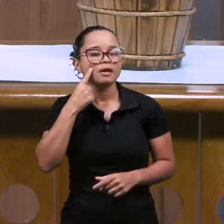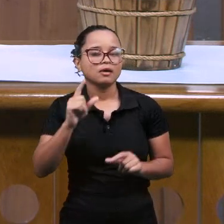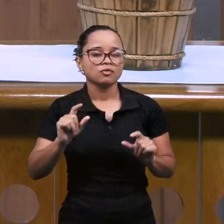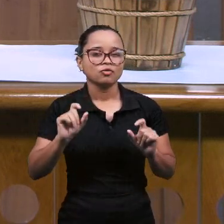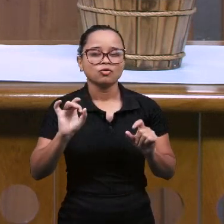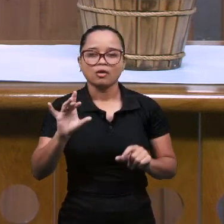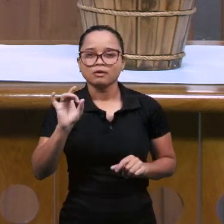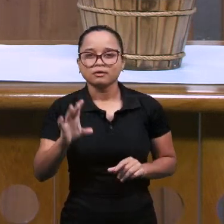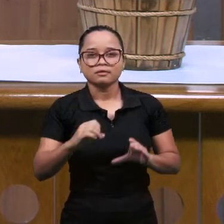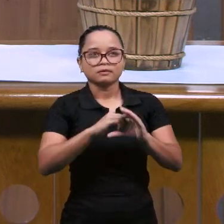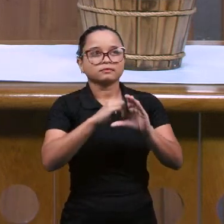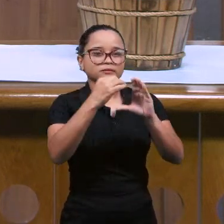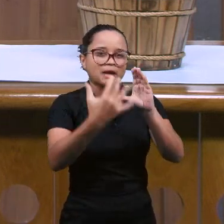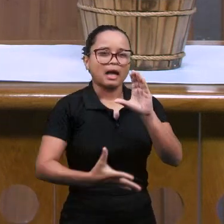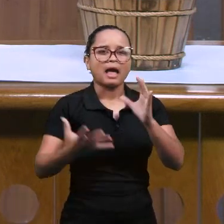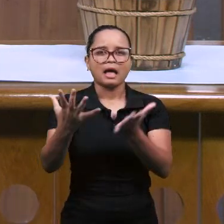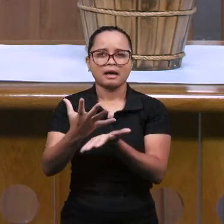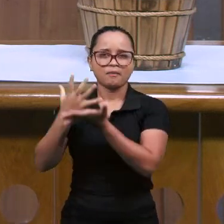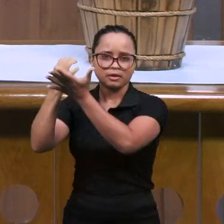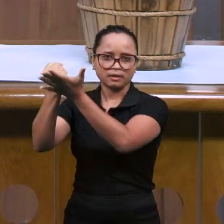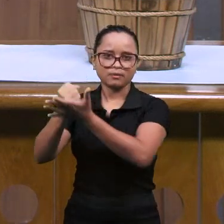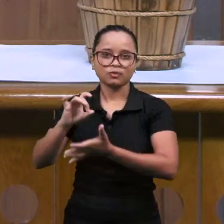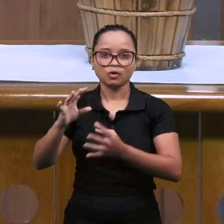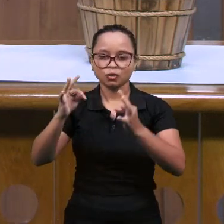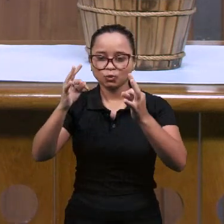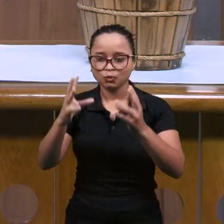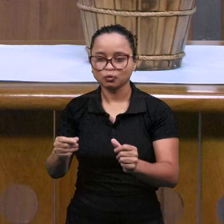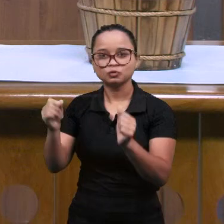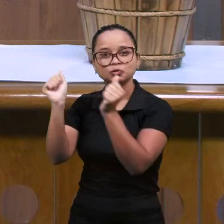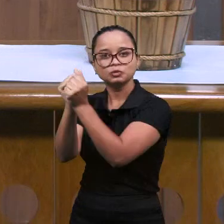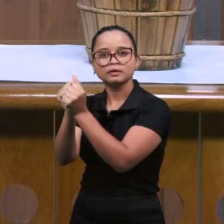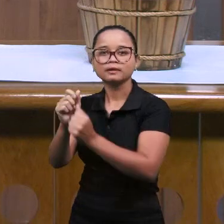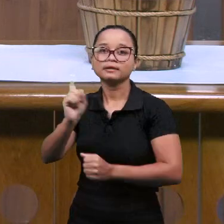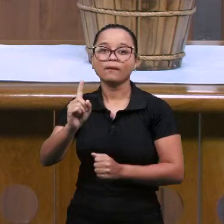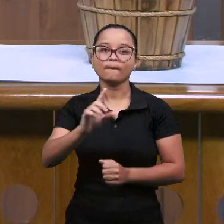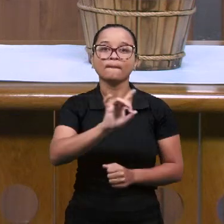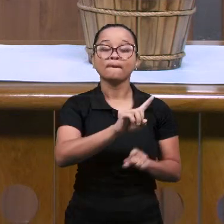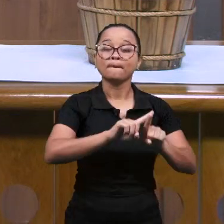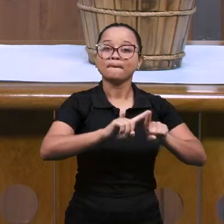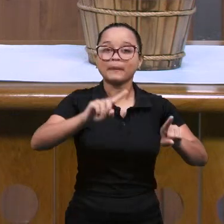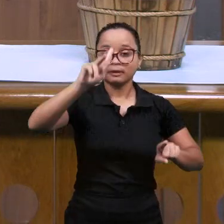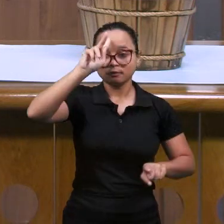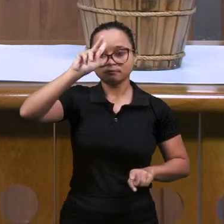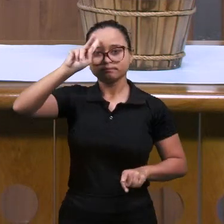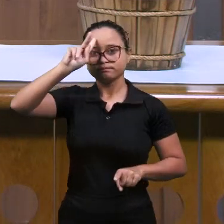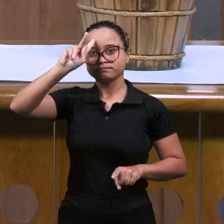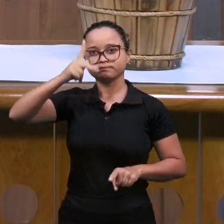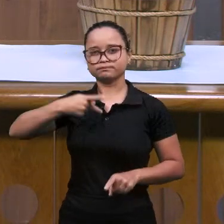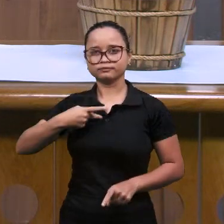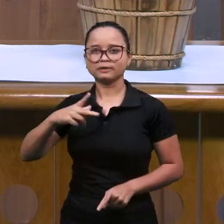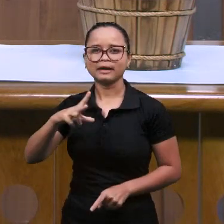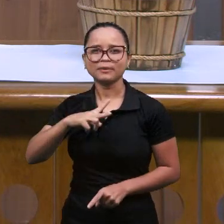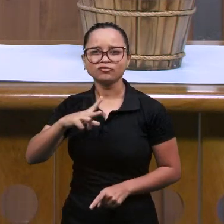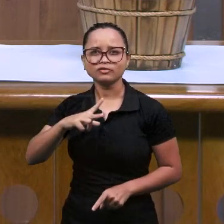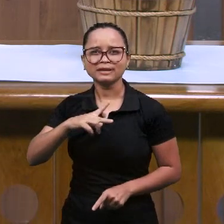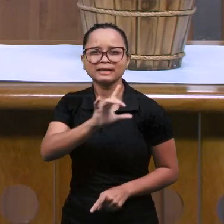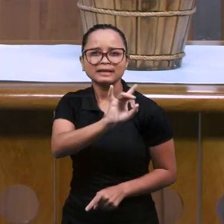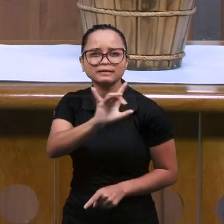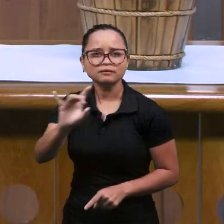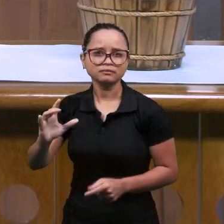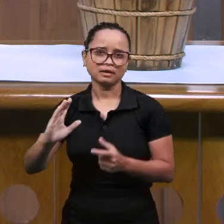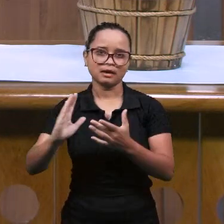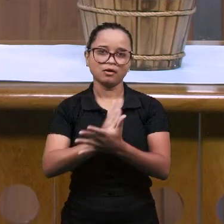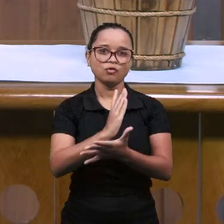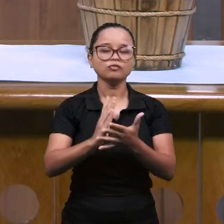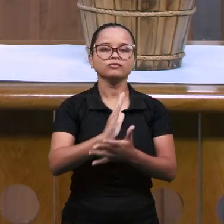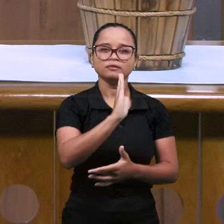Nous allons voir pas seulement dans l'aspect de l'enlèvement de l'Église où tous seront réunis, mais individuellement. Beaucoup sont